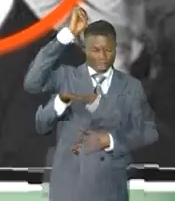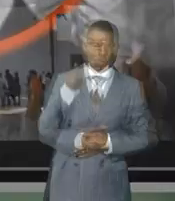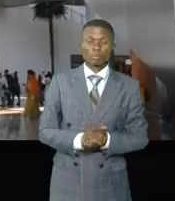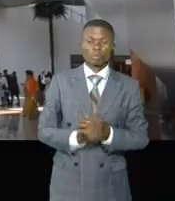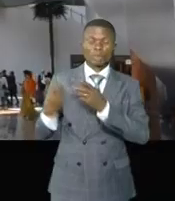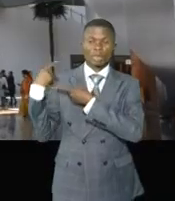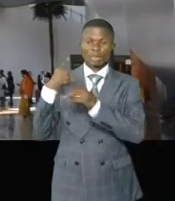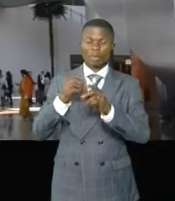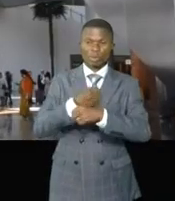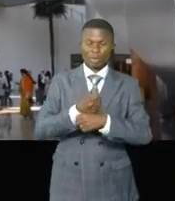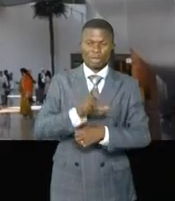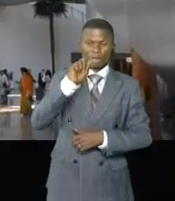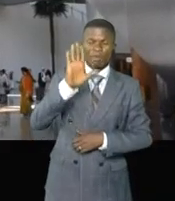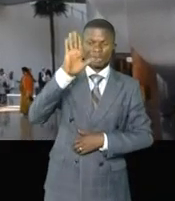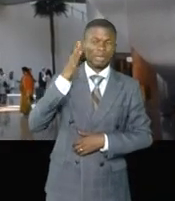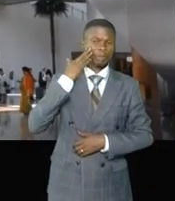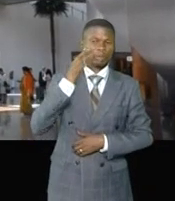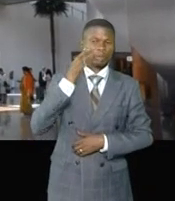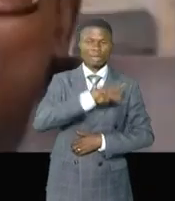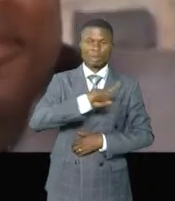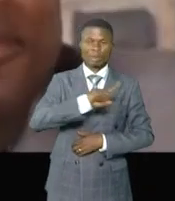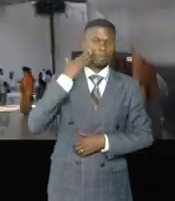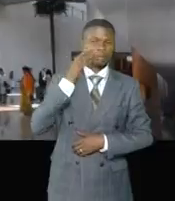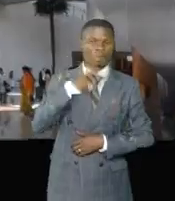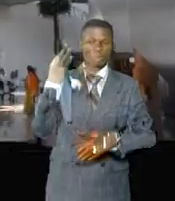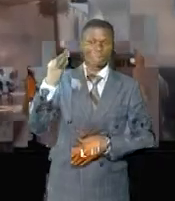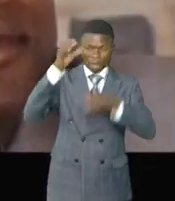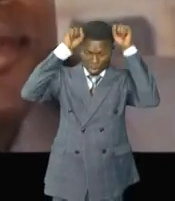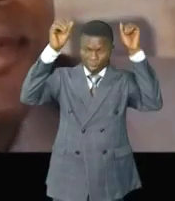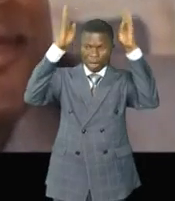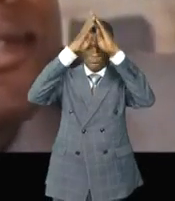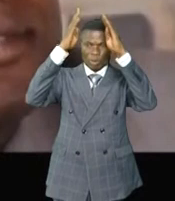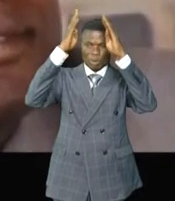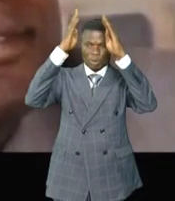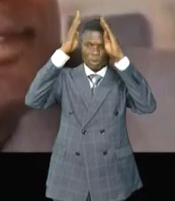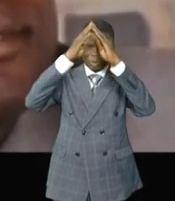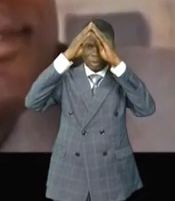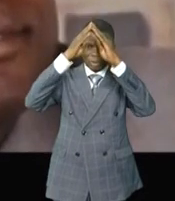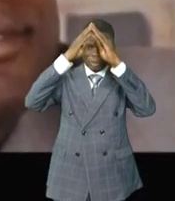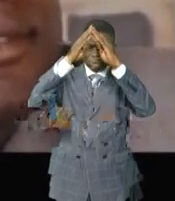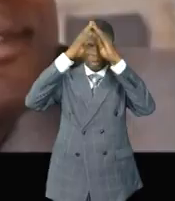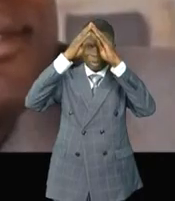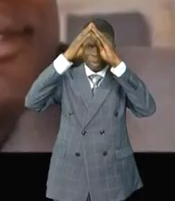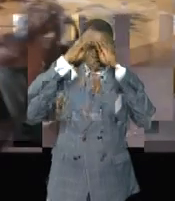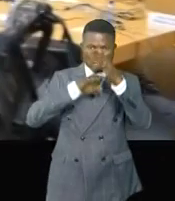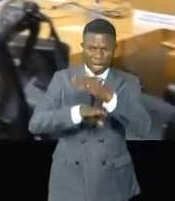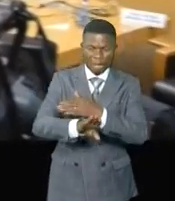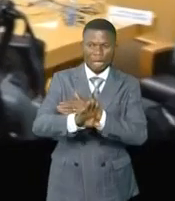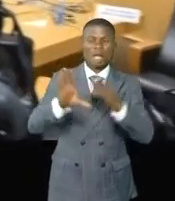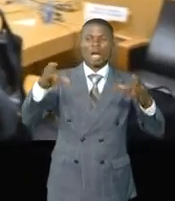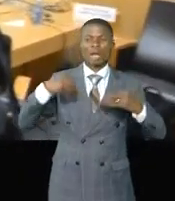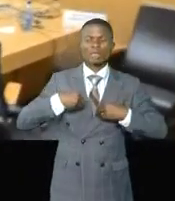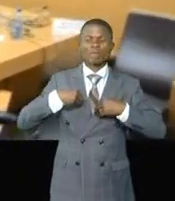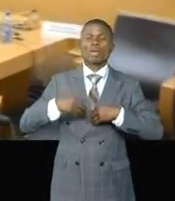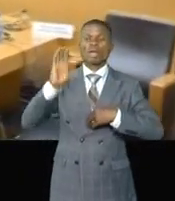transition. Le 25 mai 1963, le président Mobutu décida que son pays intégrait l'OUA et au